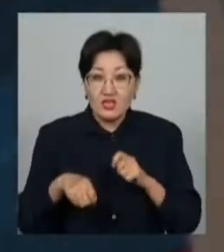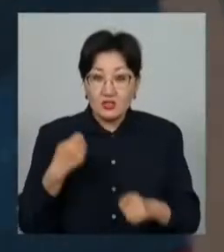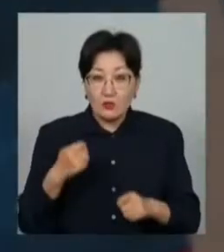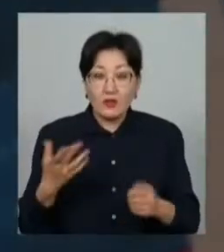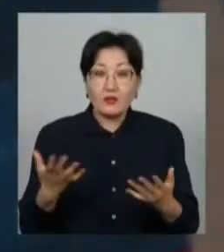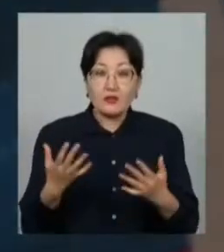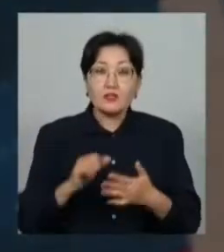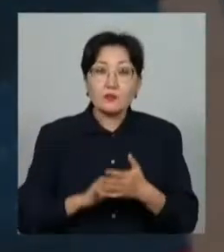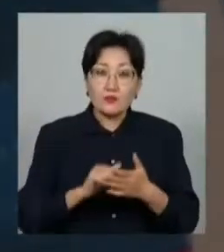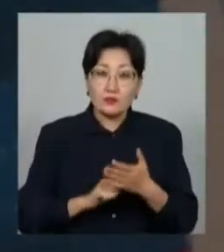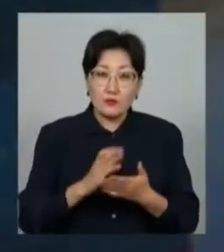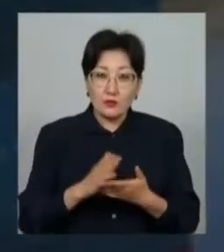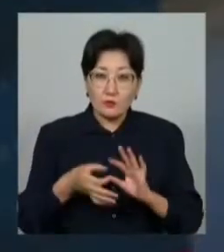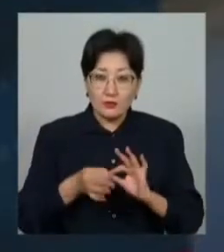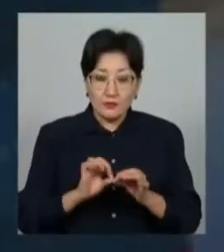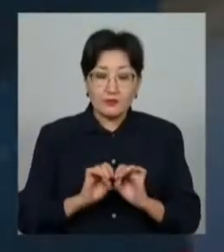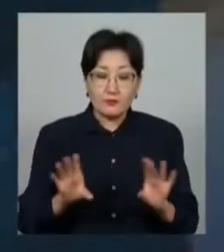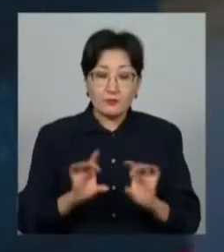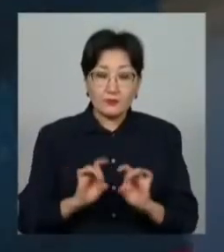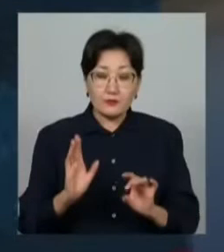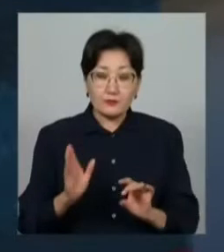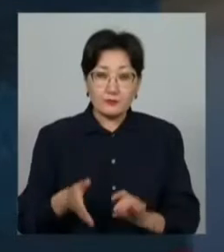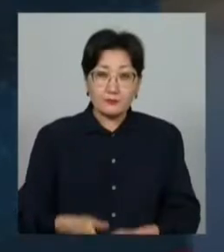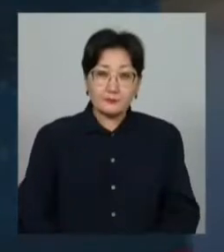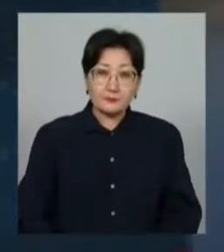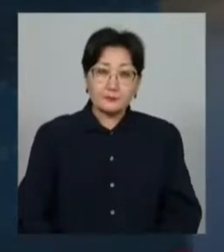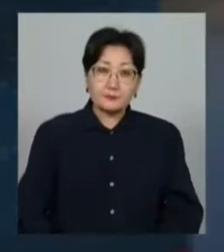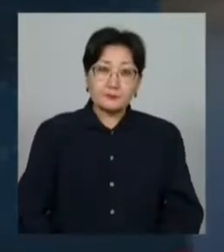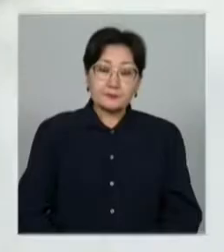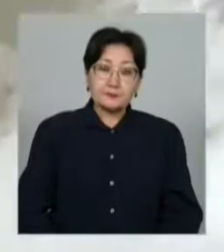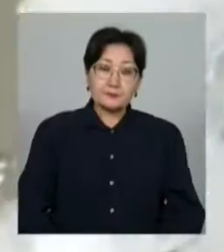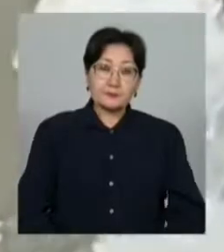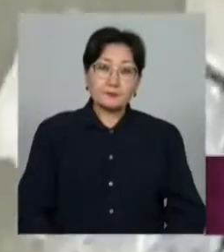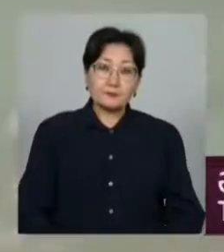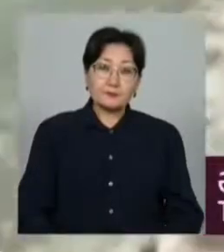батуына не себеп? Әріптесім Мерей Байет анықтап көрген еді.